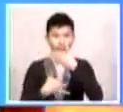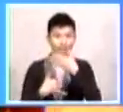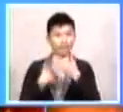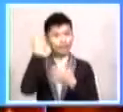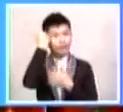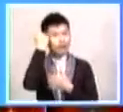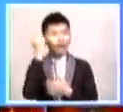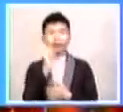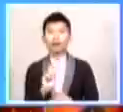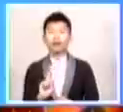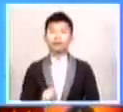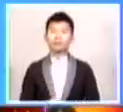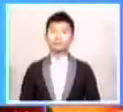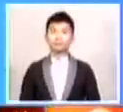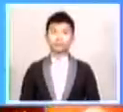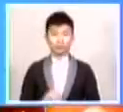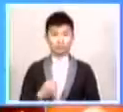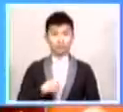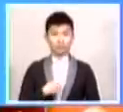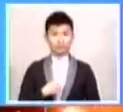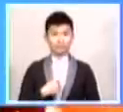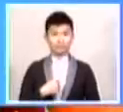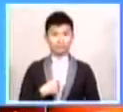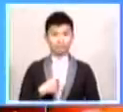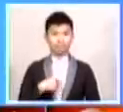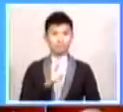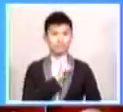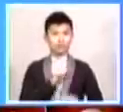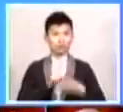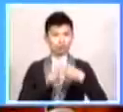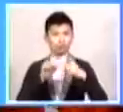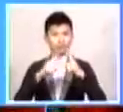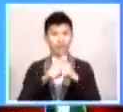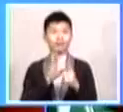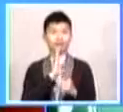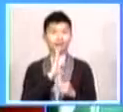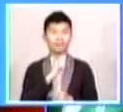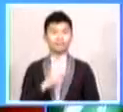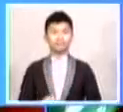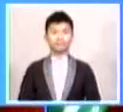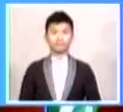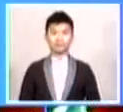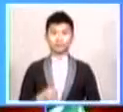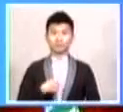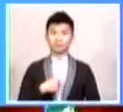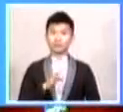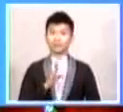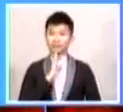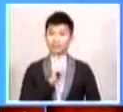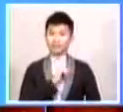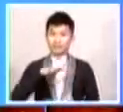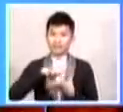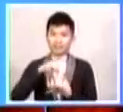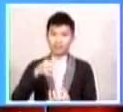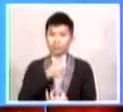苦难，我是我命运的主人，我是我灵魂的主